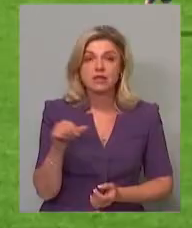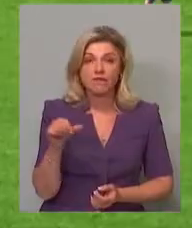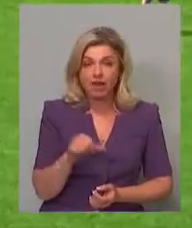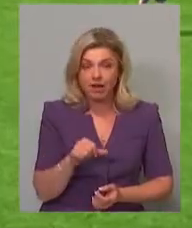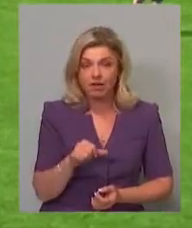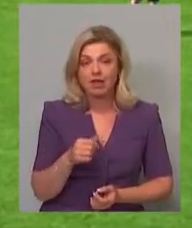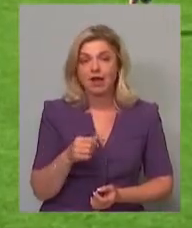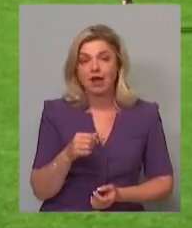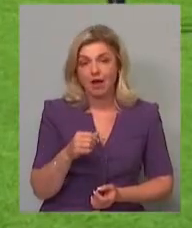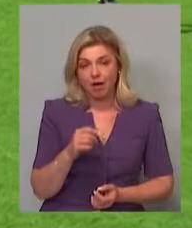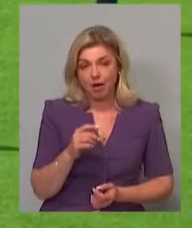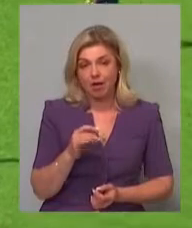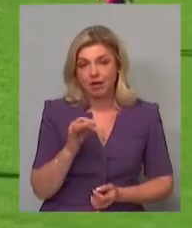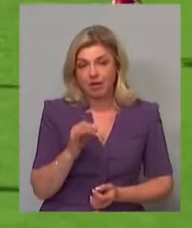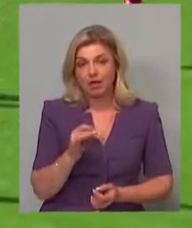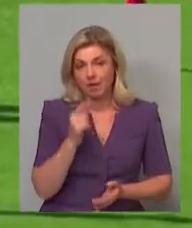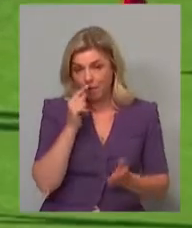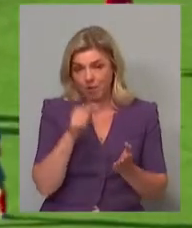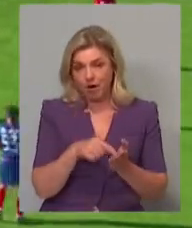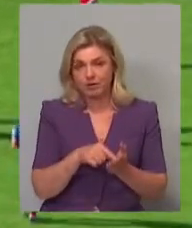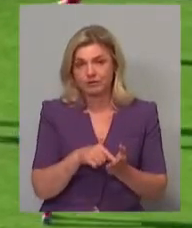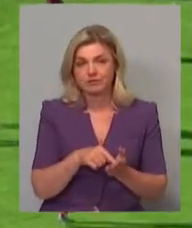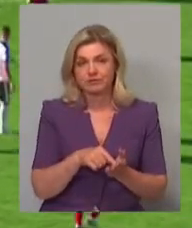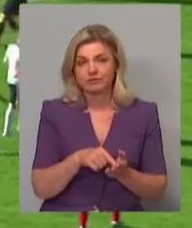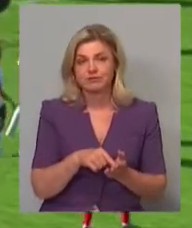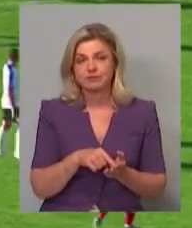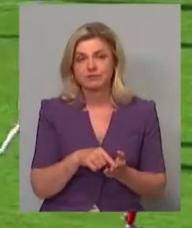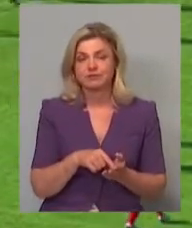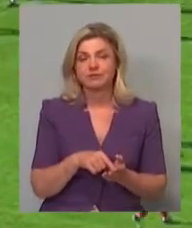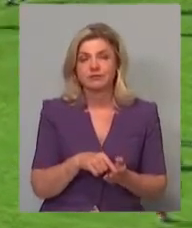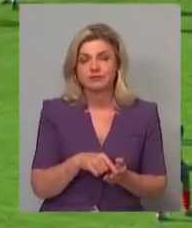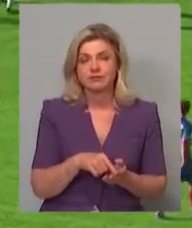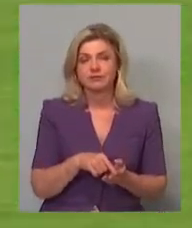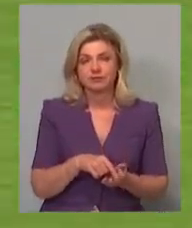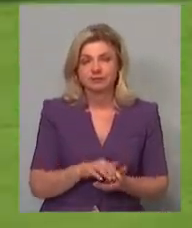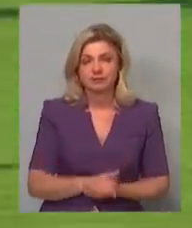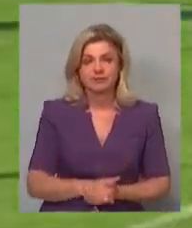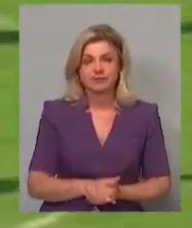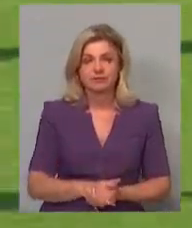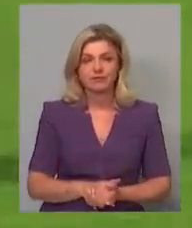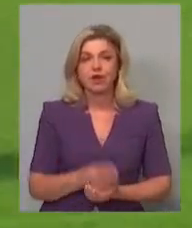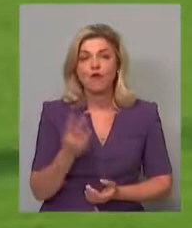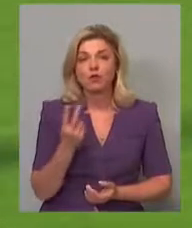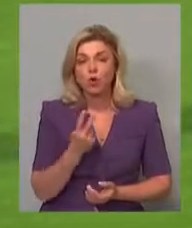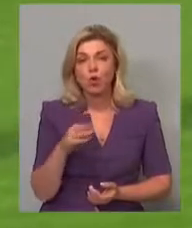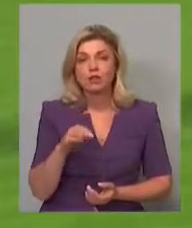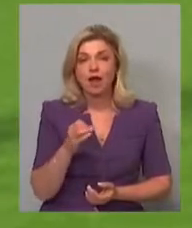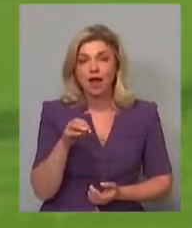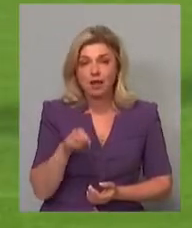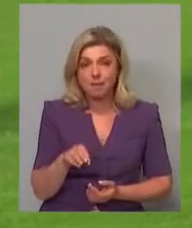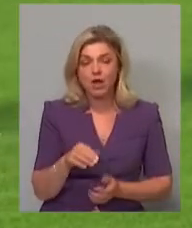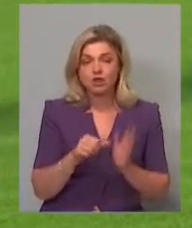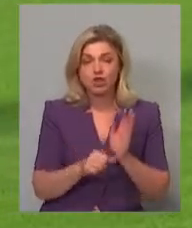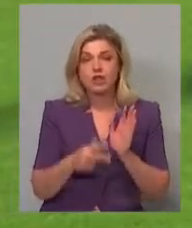«Корабелів» Богдан Порох пробив над поперечиною після передачі зі стандартного положення Руслана Паламара. У другому таймі на 68-й хвилині